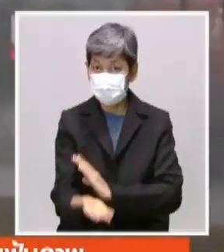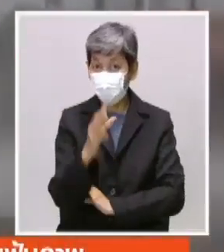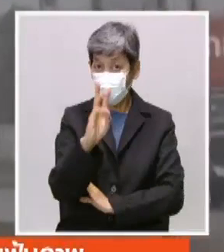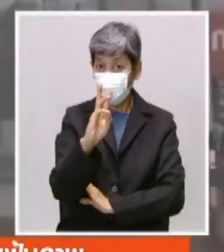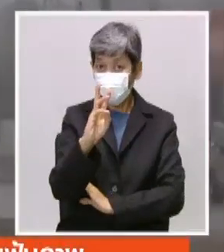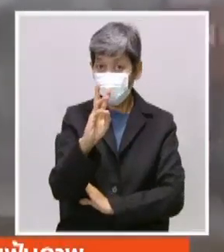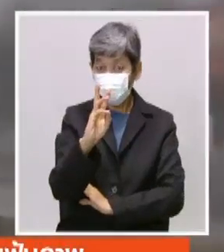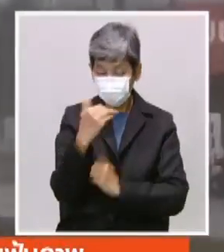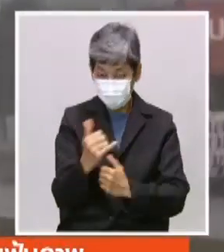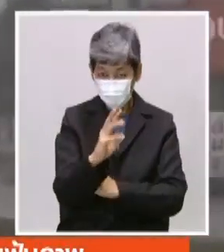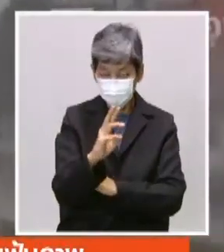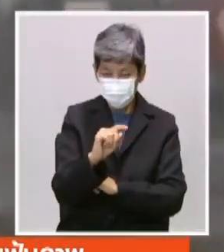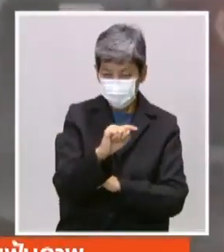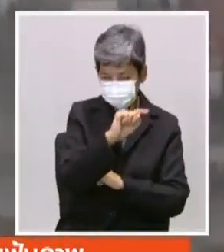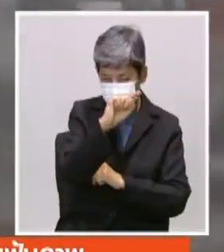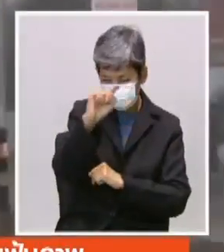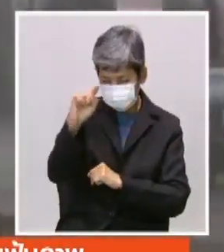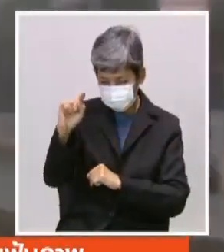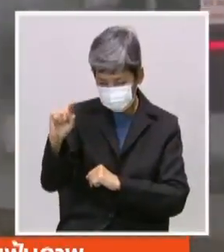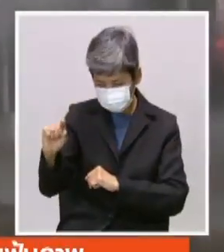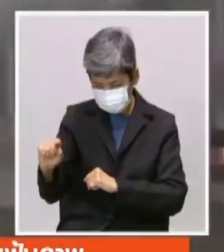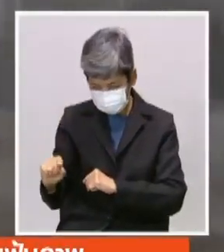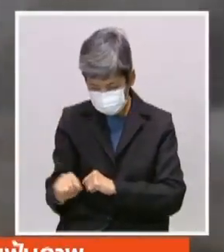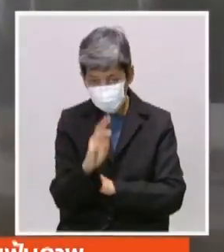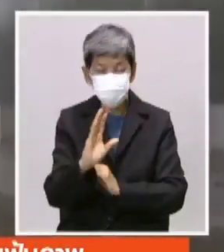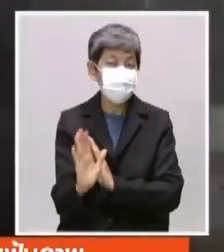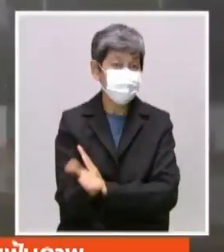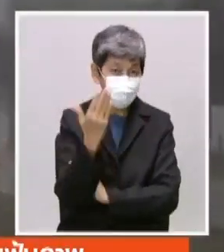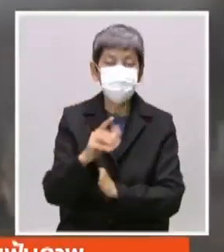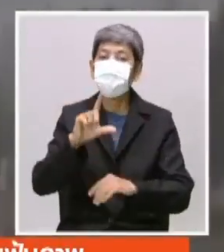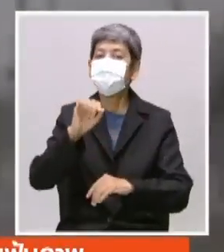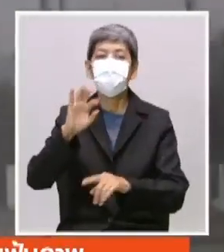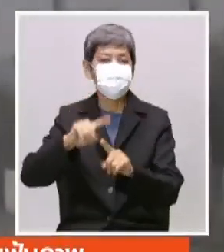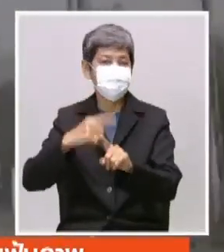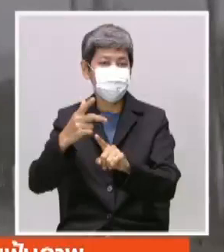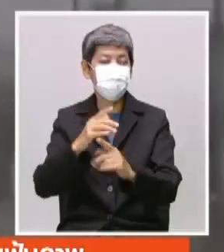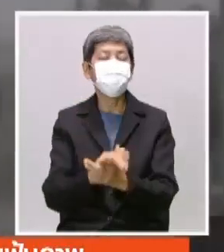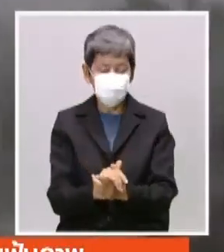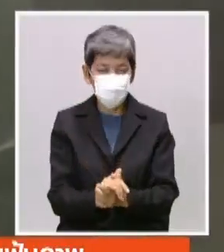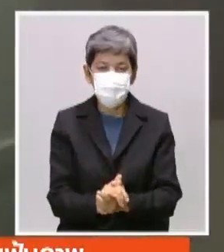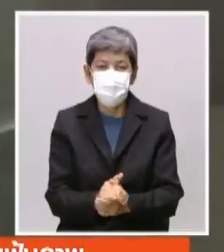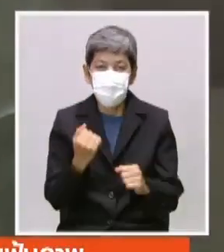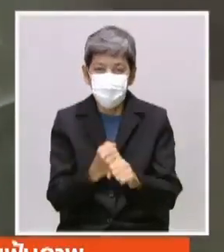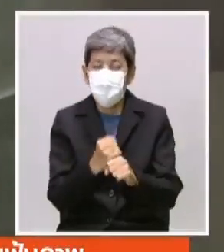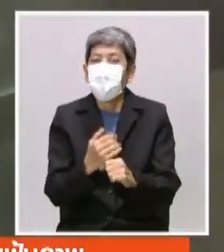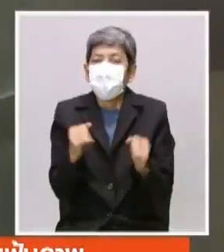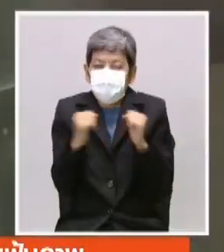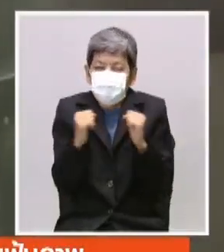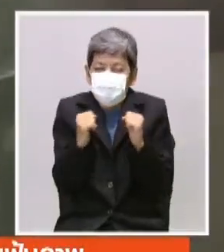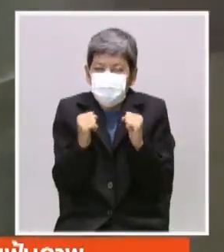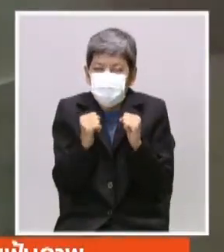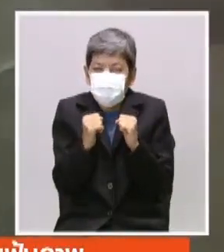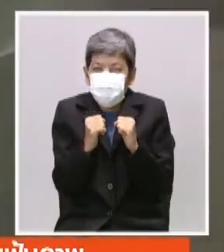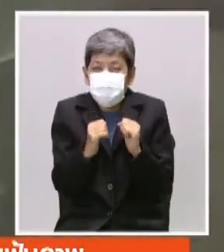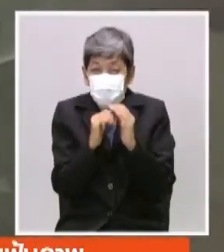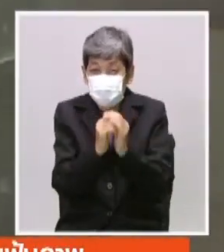าของวันนี้ไปจนถึง6นาฬิกาของวันพรุ่งนี้ก็คือ29มีนาคมความกดอากาศสูงมวลอากาศเย็นกำลังปาน